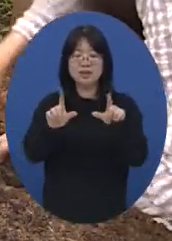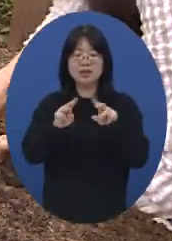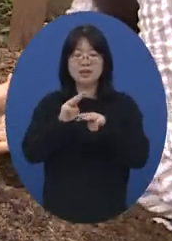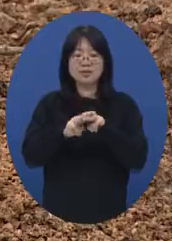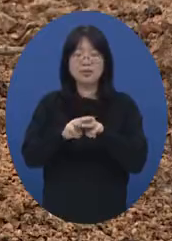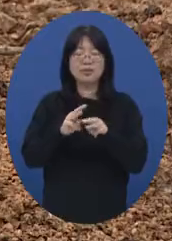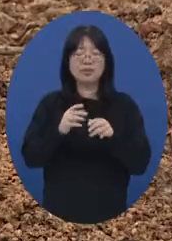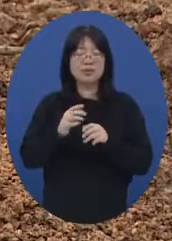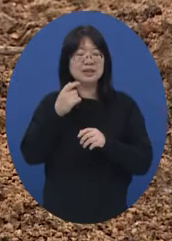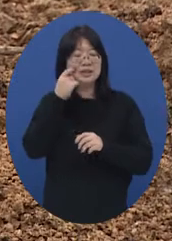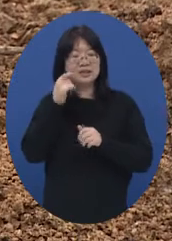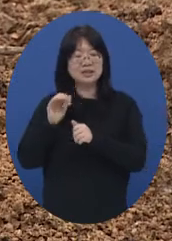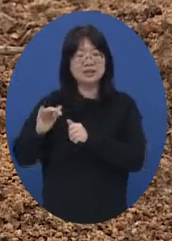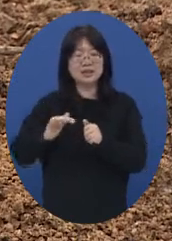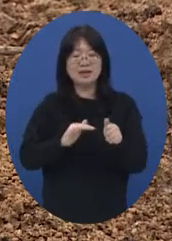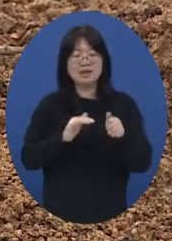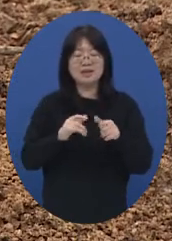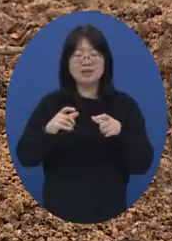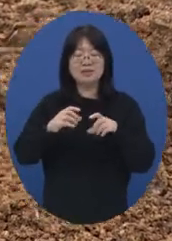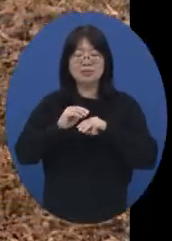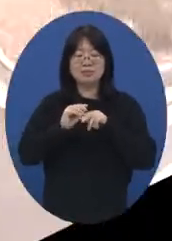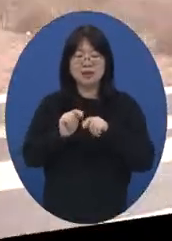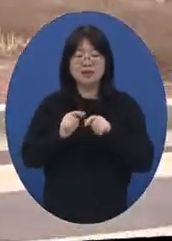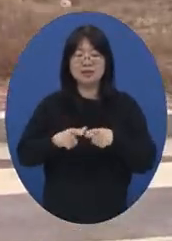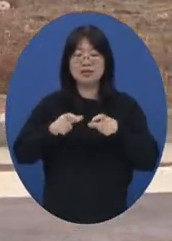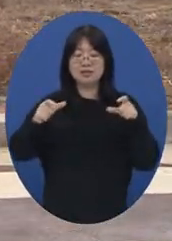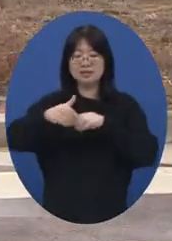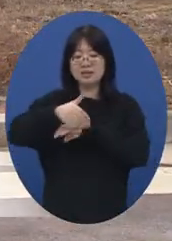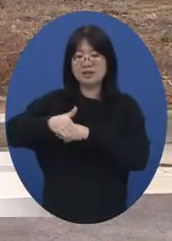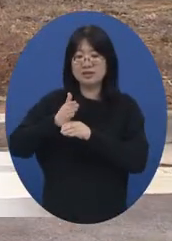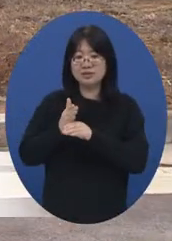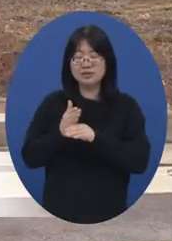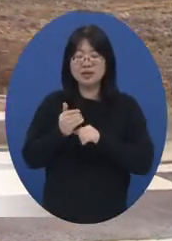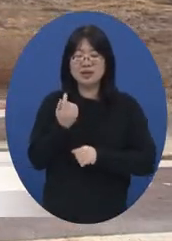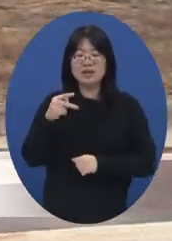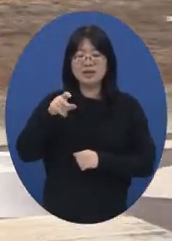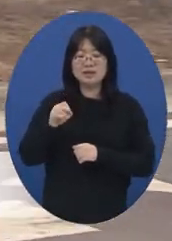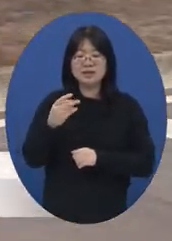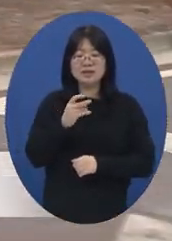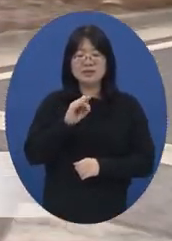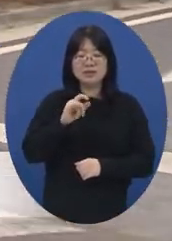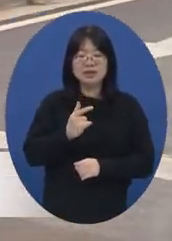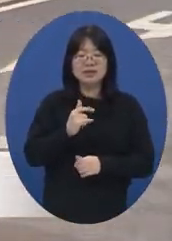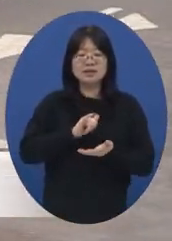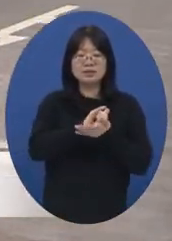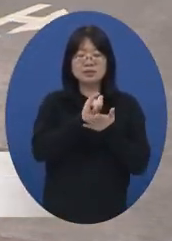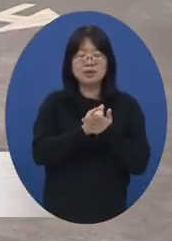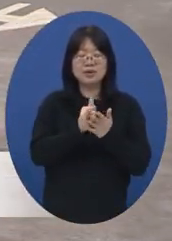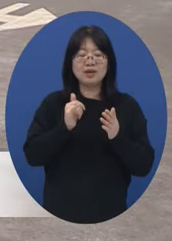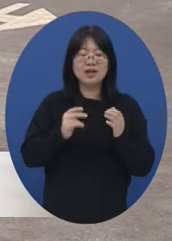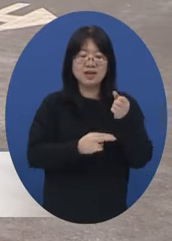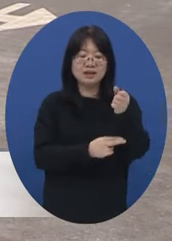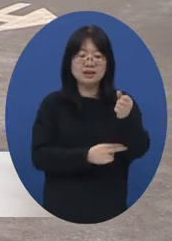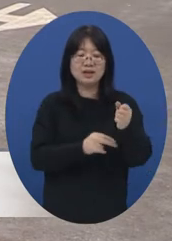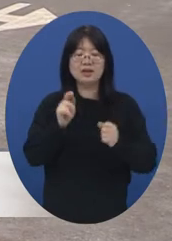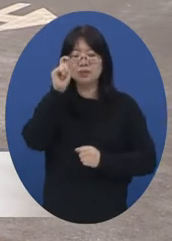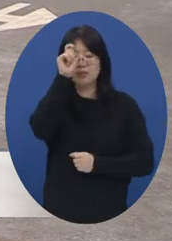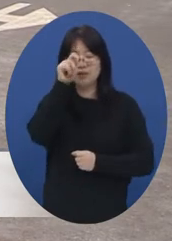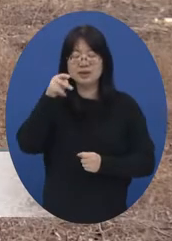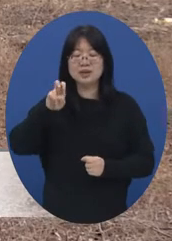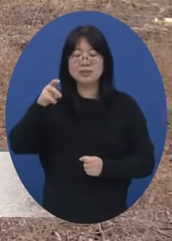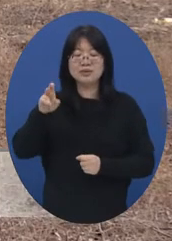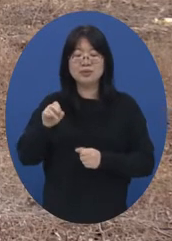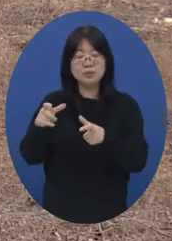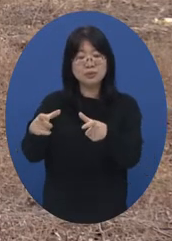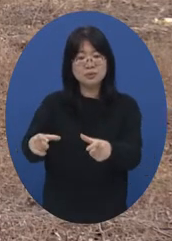인기의 힘입어 도민 텃밭을 대풍 들립니다 화상 동 탕과 김포한강 스 보 고양 삼송지구 등 도내